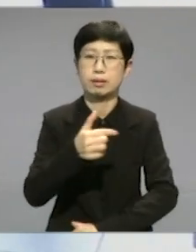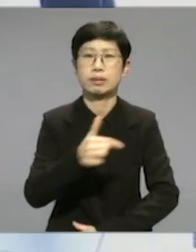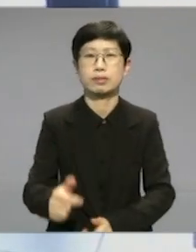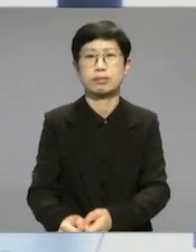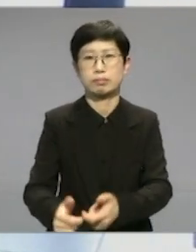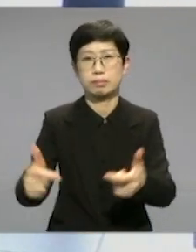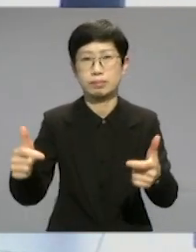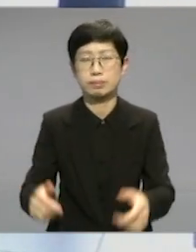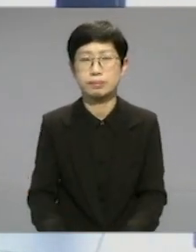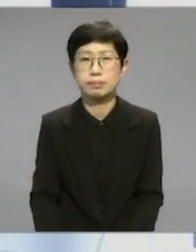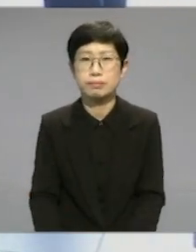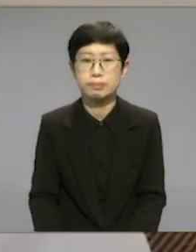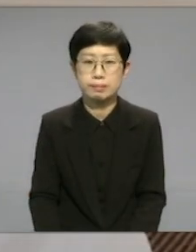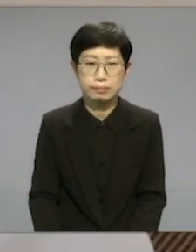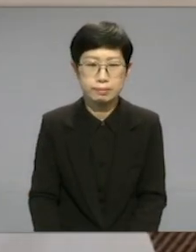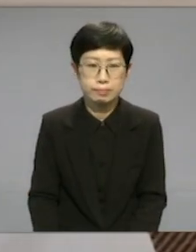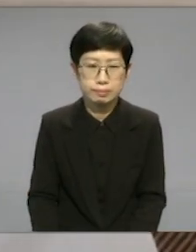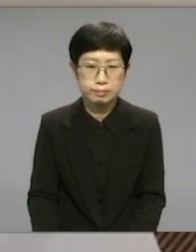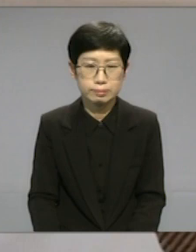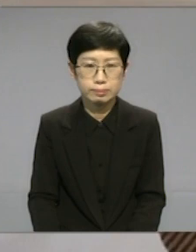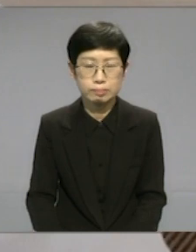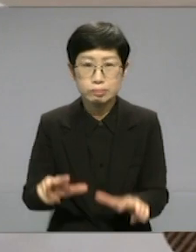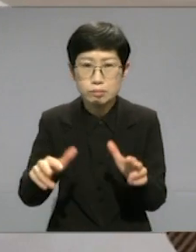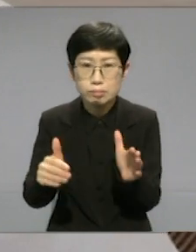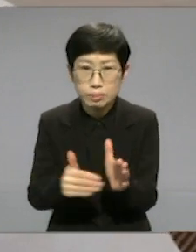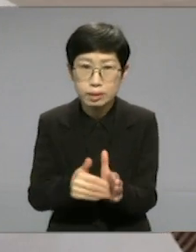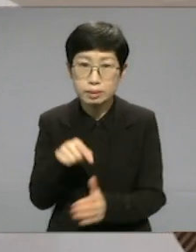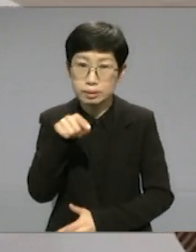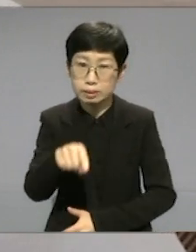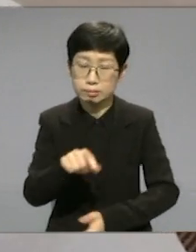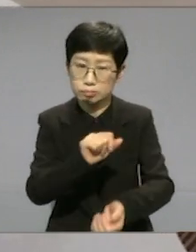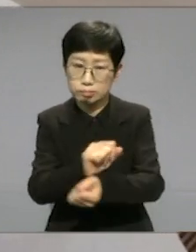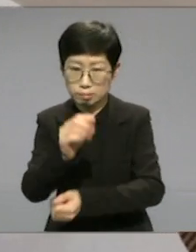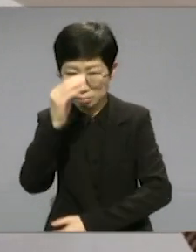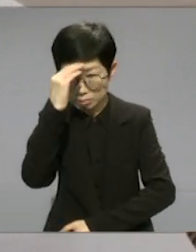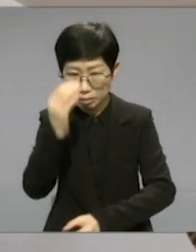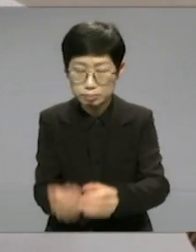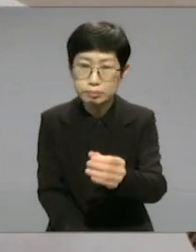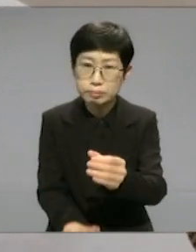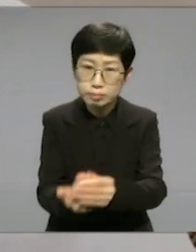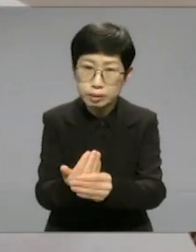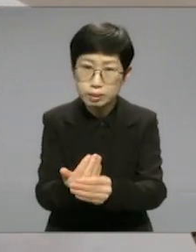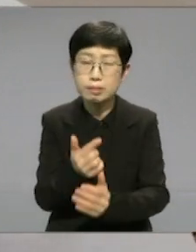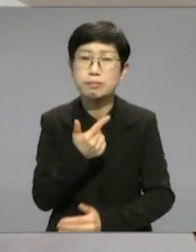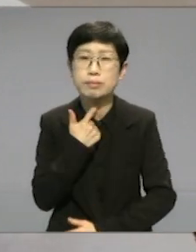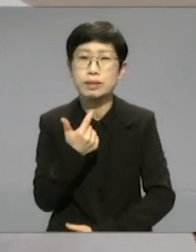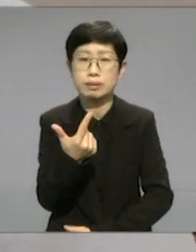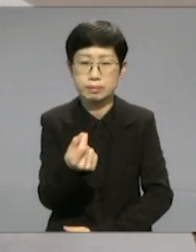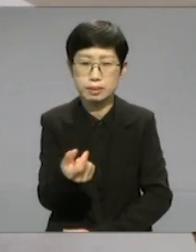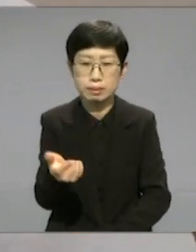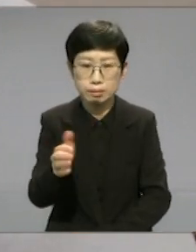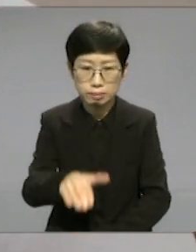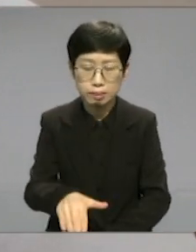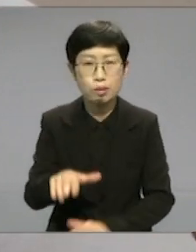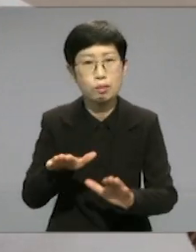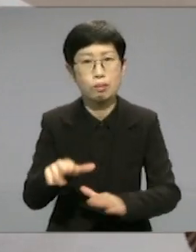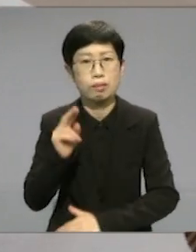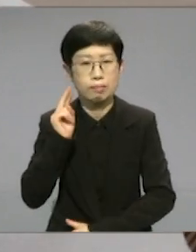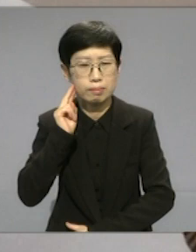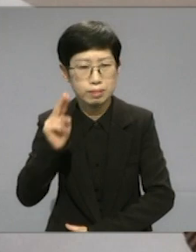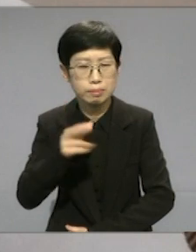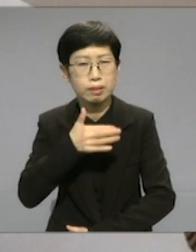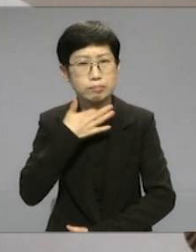증가했습니다. Es la primera vez que tenemos un brote de esta característica, si bien ya teníamos dengue